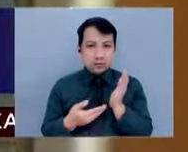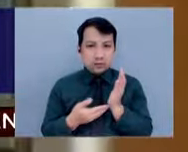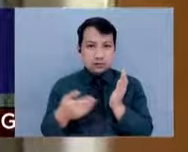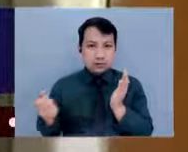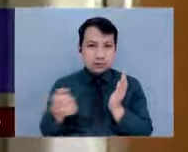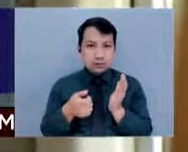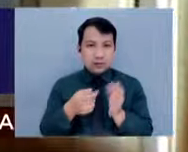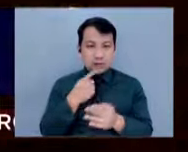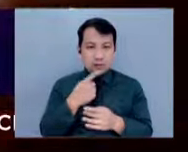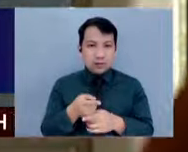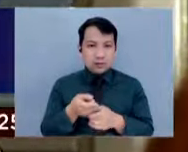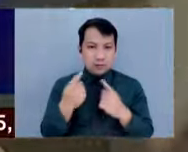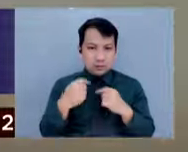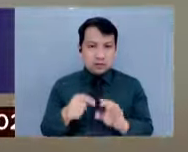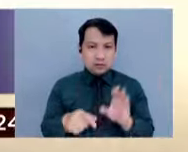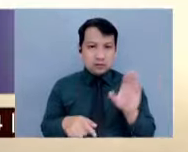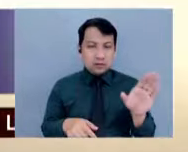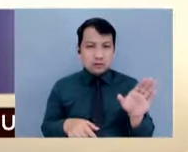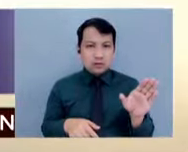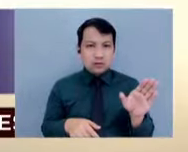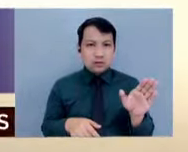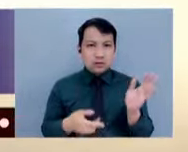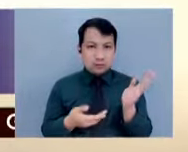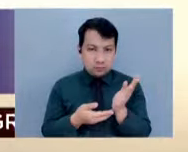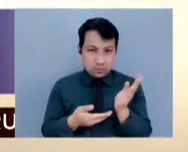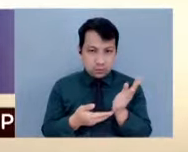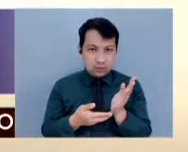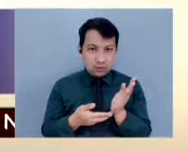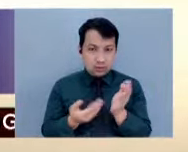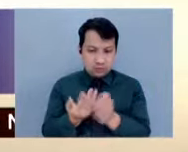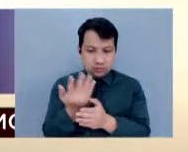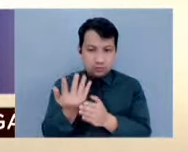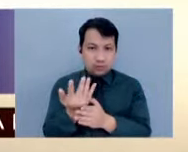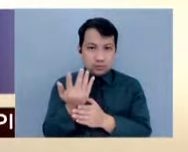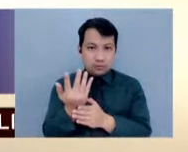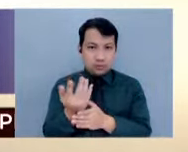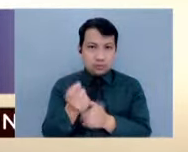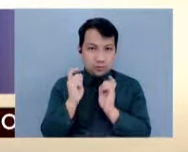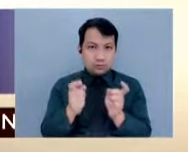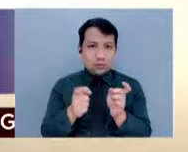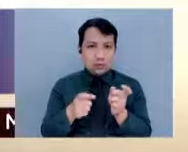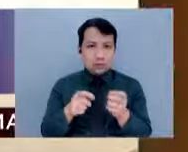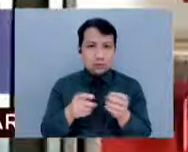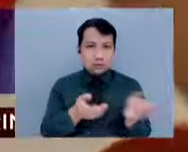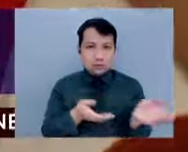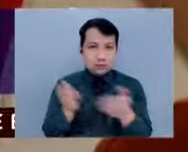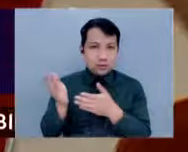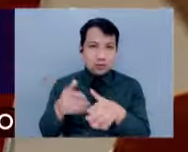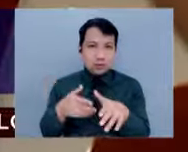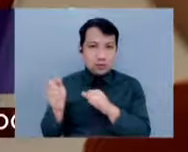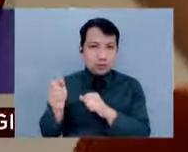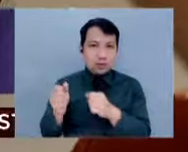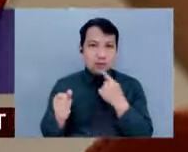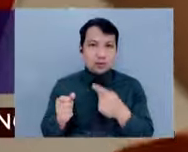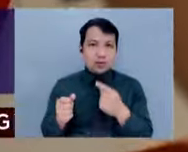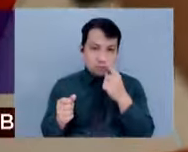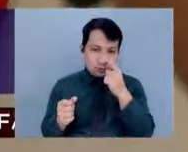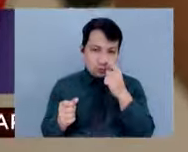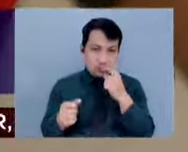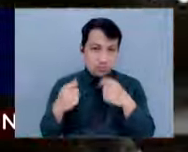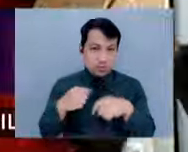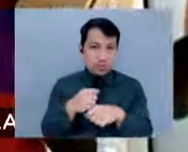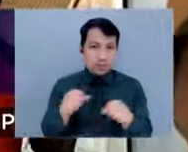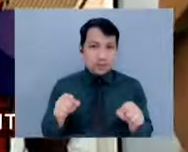Nang buksan, power bank pala ito na nag-overheat. Mabilis ang inilikas sa mga pasahero. Saka nagsuot ng safety gear ang